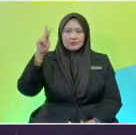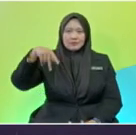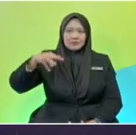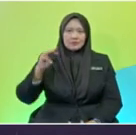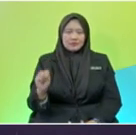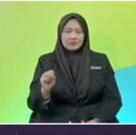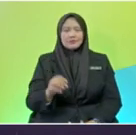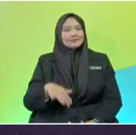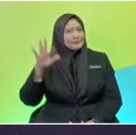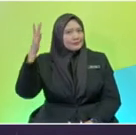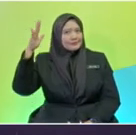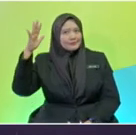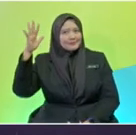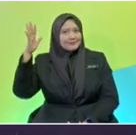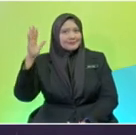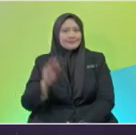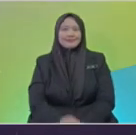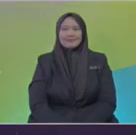dan salam sejahtera